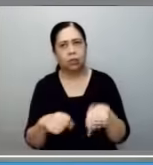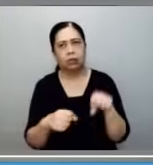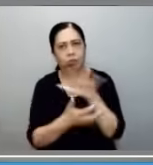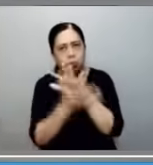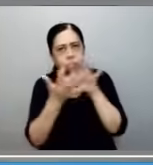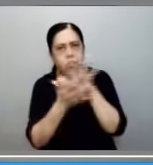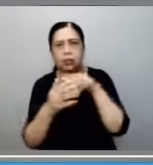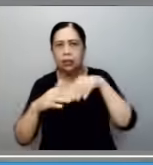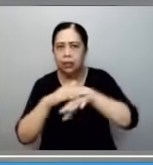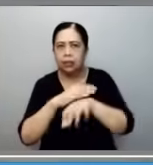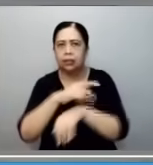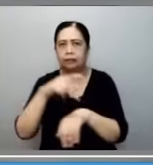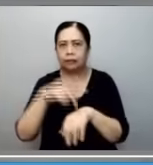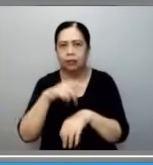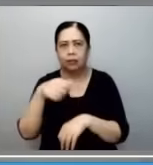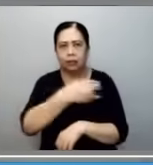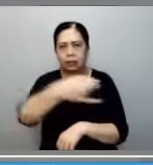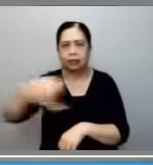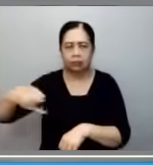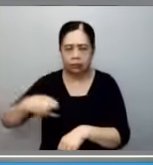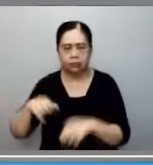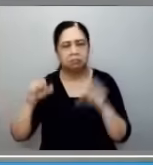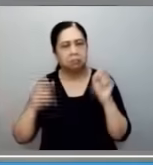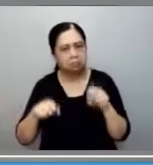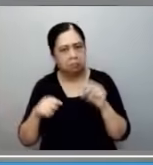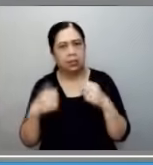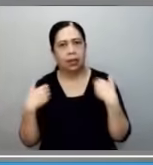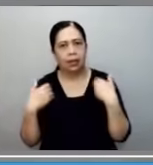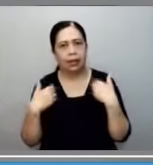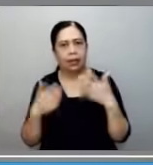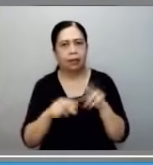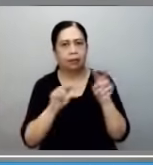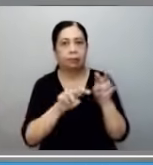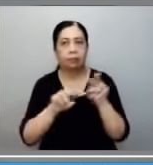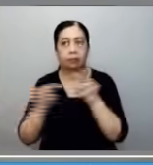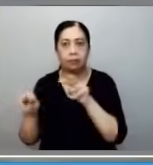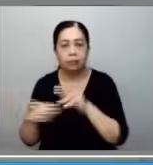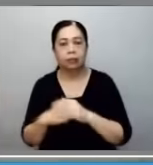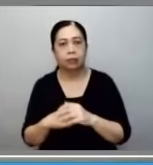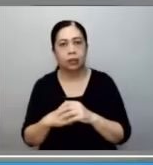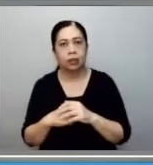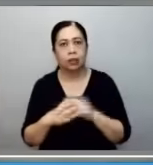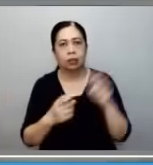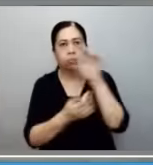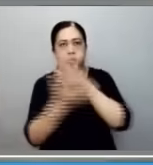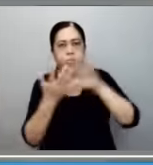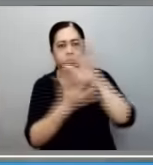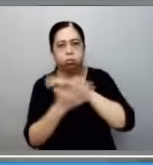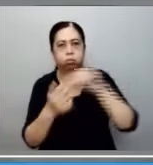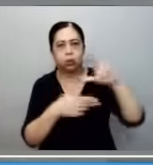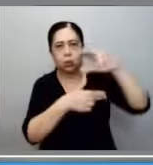mag-enter sa Philippine Area of Responsibility. So meron po tayong mga minomonitor na mga tropical cyclone-like